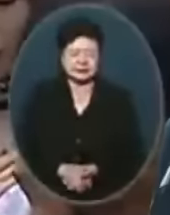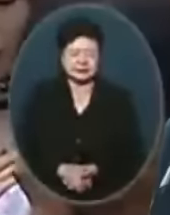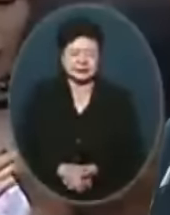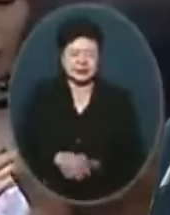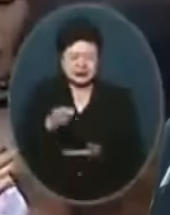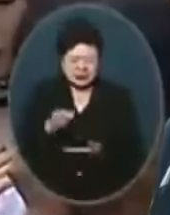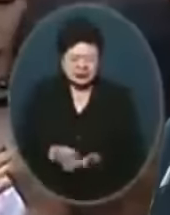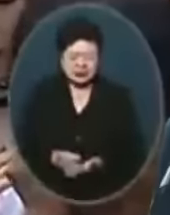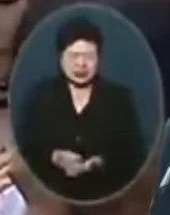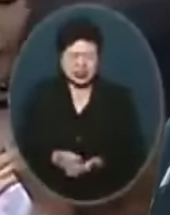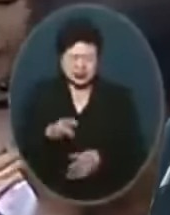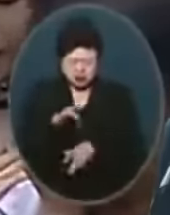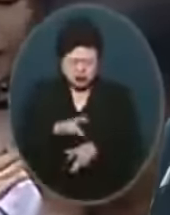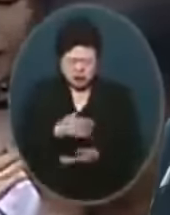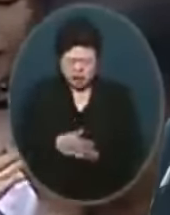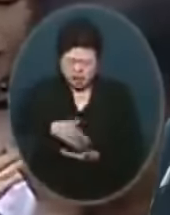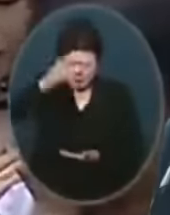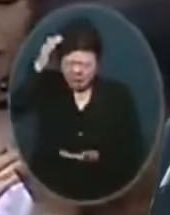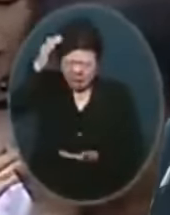천한 귀신아 물러가라.